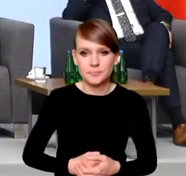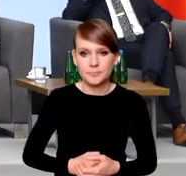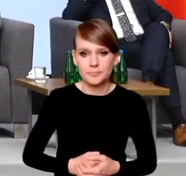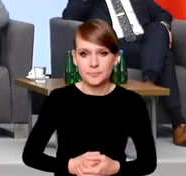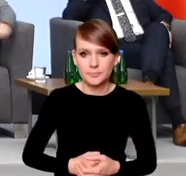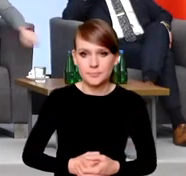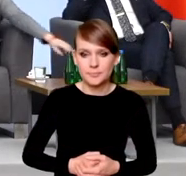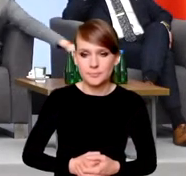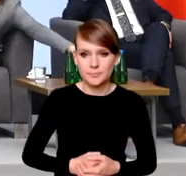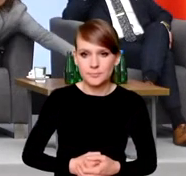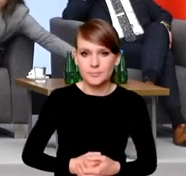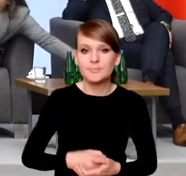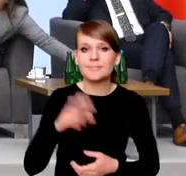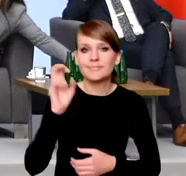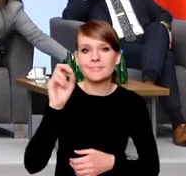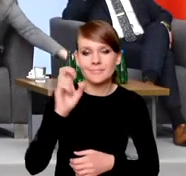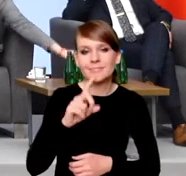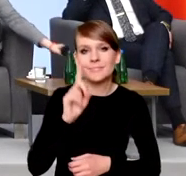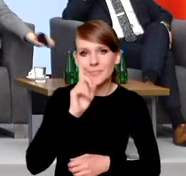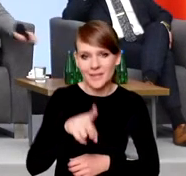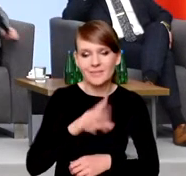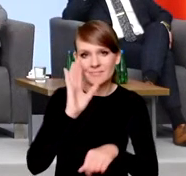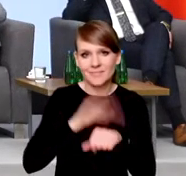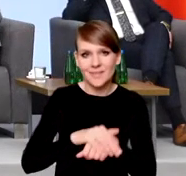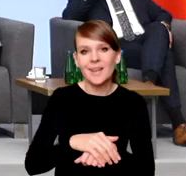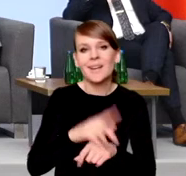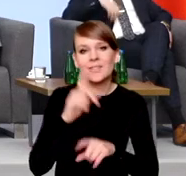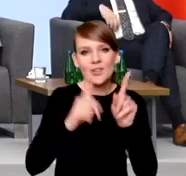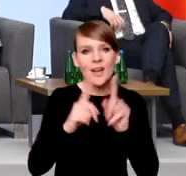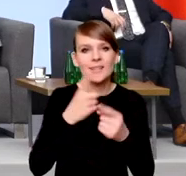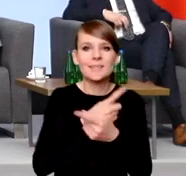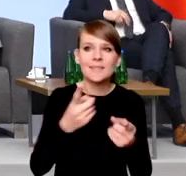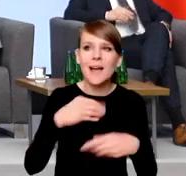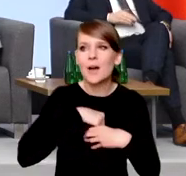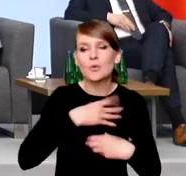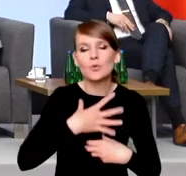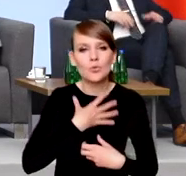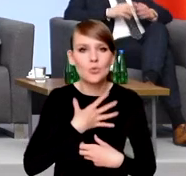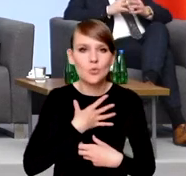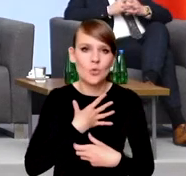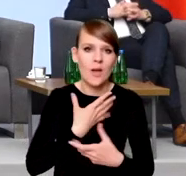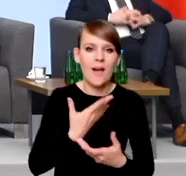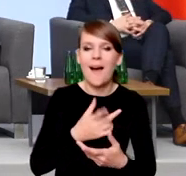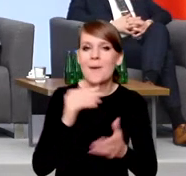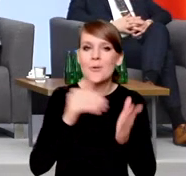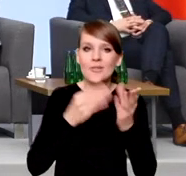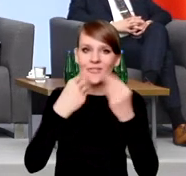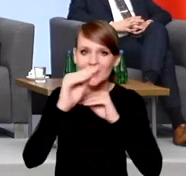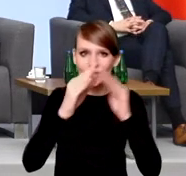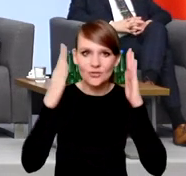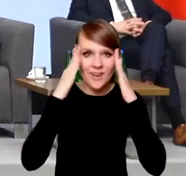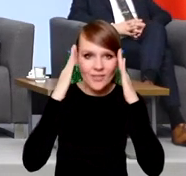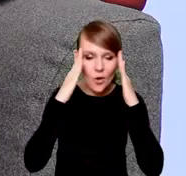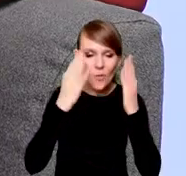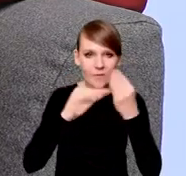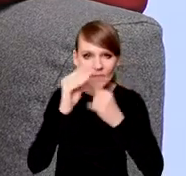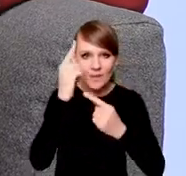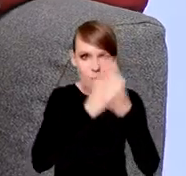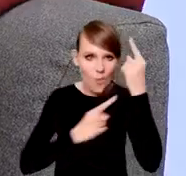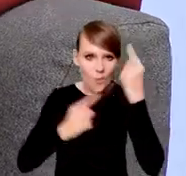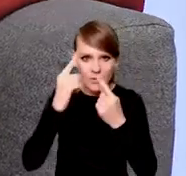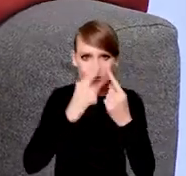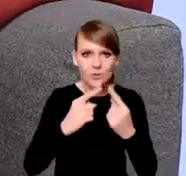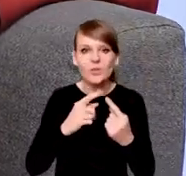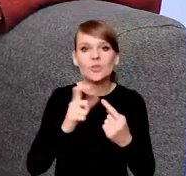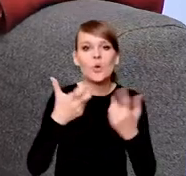Tak się zgadzamy. Trochę tak jest, że trochę intuicyjnie. Potrzeba większej świadomości, większego jakby przemyślenia tego, co się chce